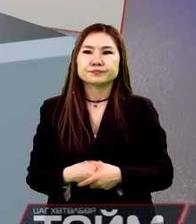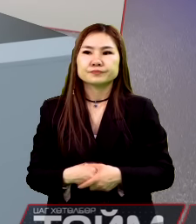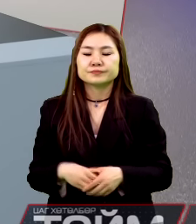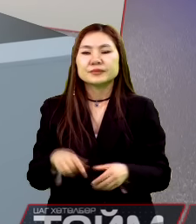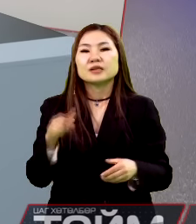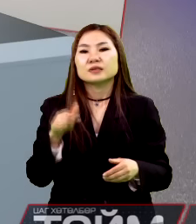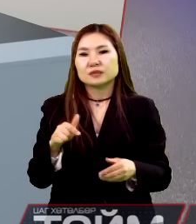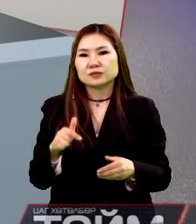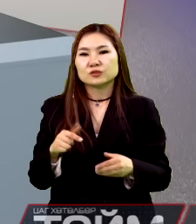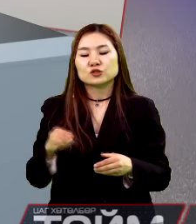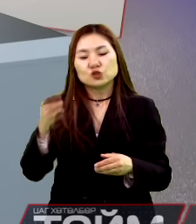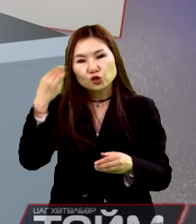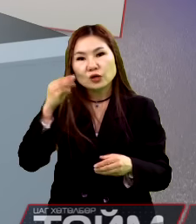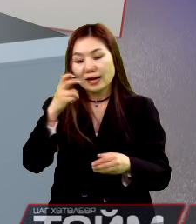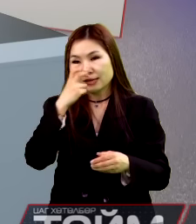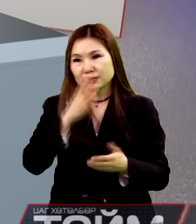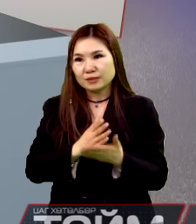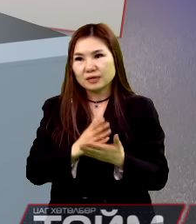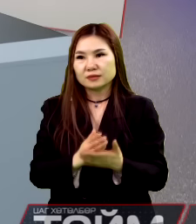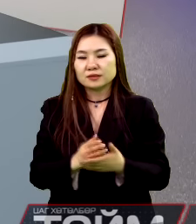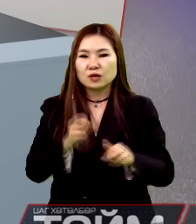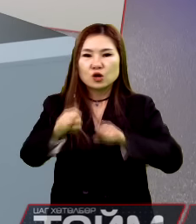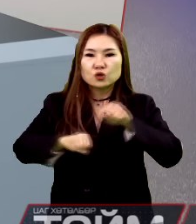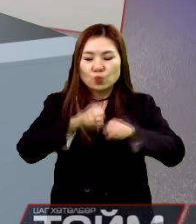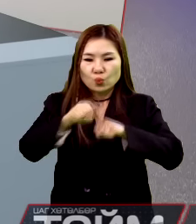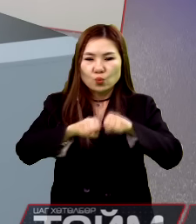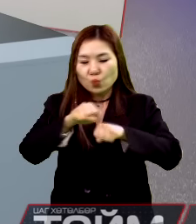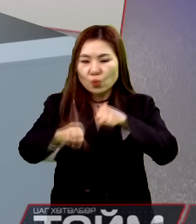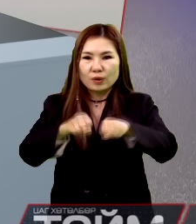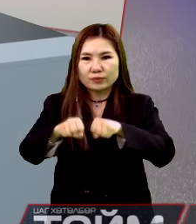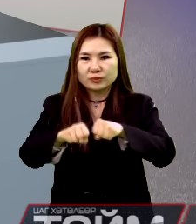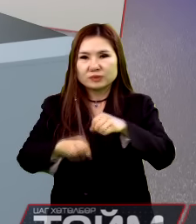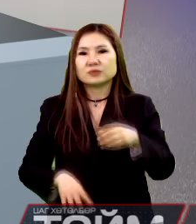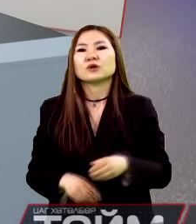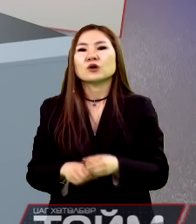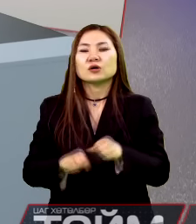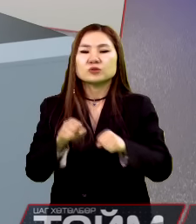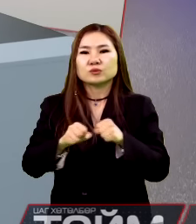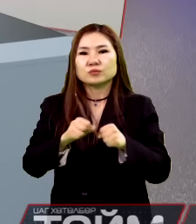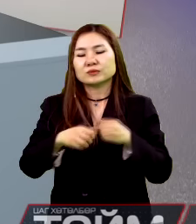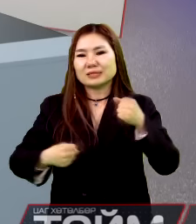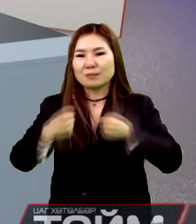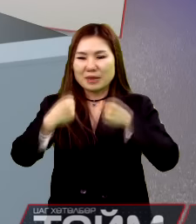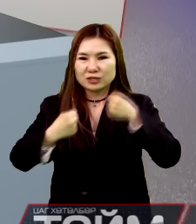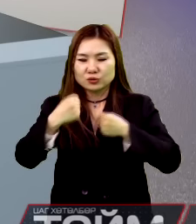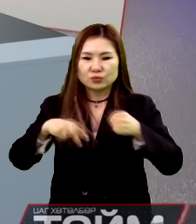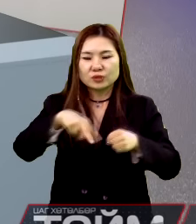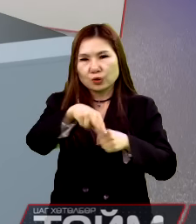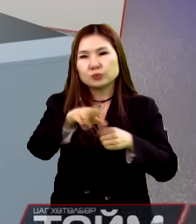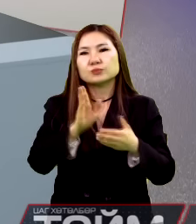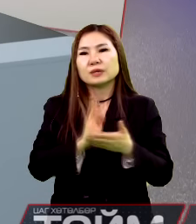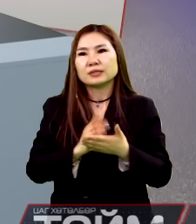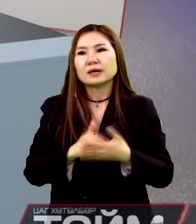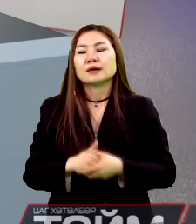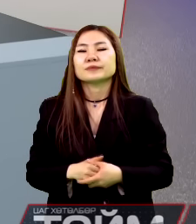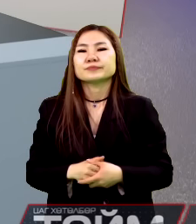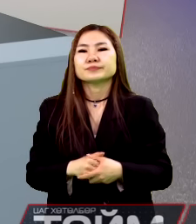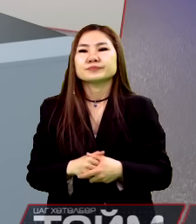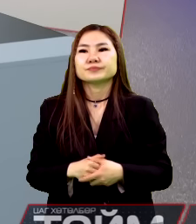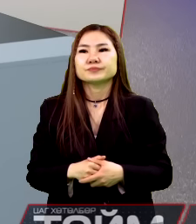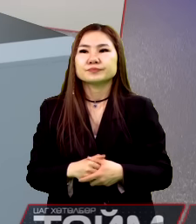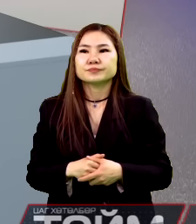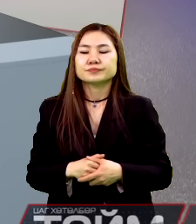бүхэнд үзүүлдэг. Энэс бол бас тодорхой харагдаж байгаа хэрэг тийм ээ. Дугуй явах газар машинтаа ингээд яваад өгдөг. За манай TV дот үзэн редакцаас бид нар ч юм бол ингээд